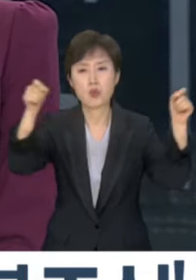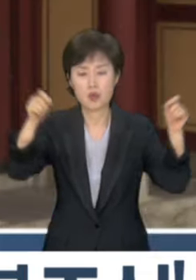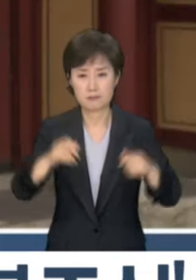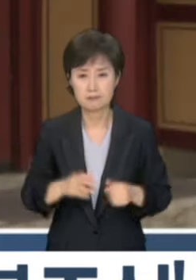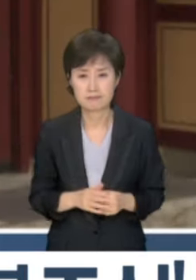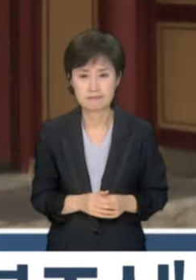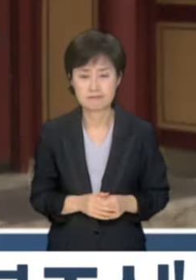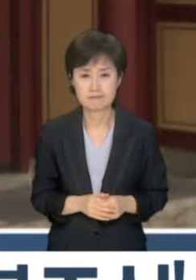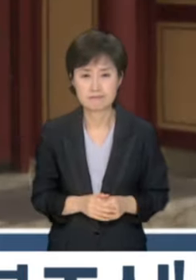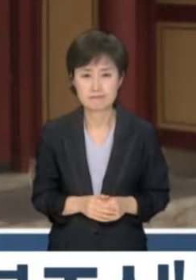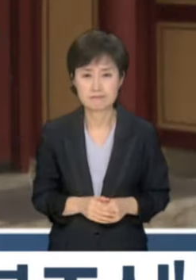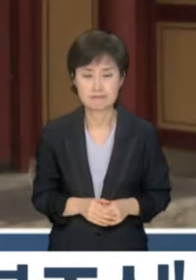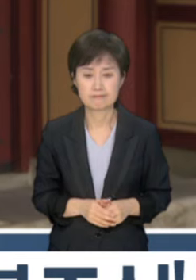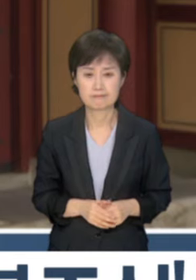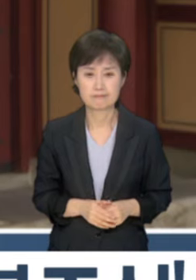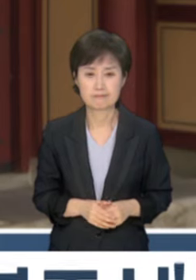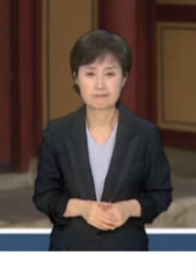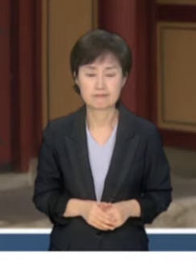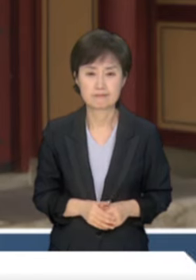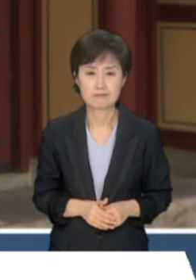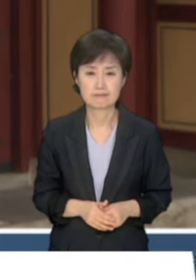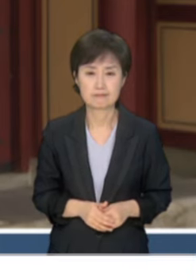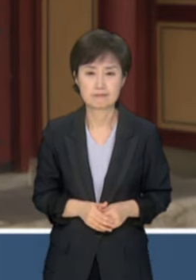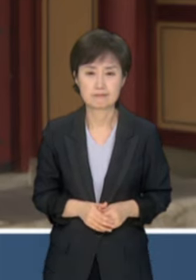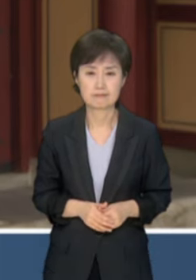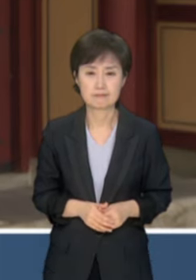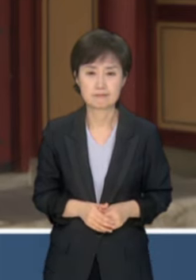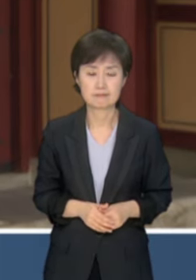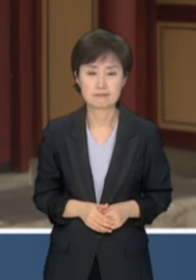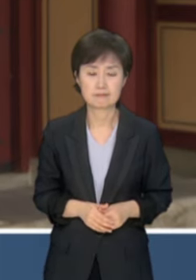기상캐스터 연결해서 알아보겠습니다. 진현주 캐스터.